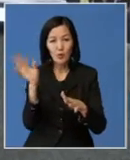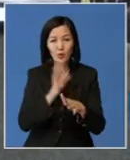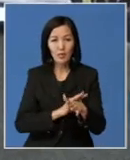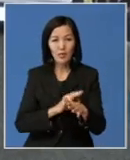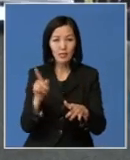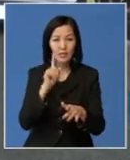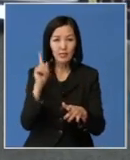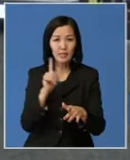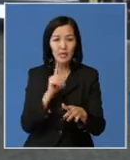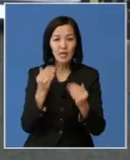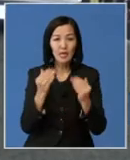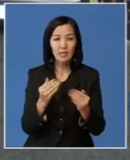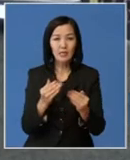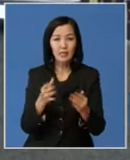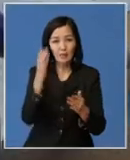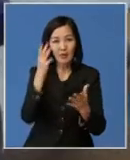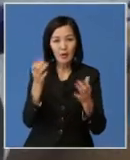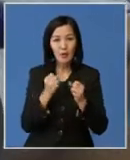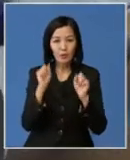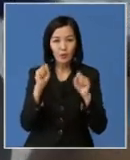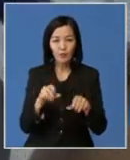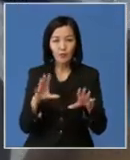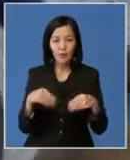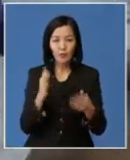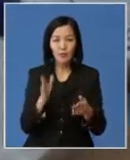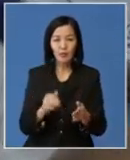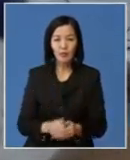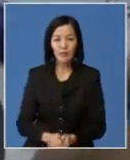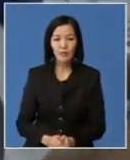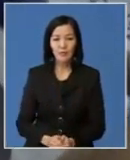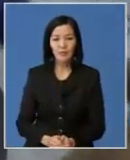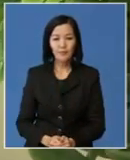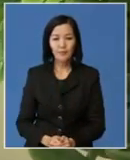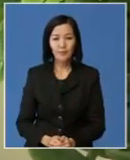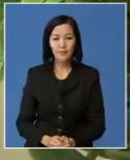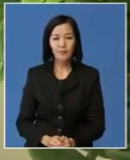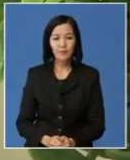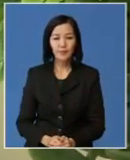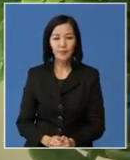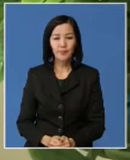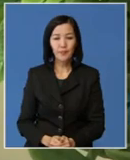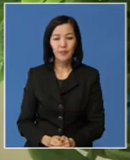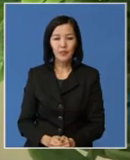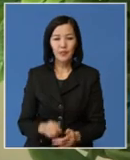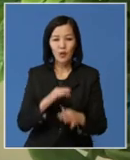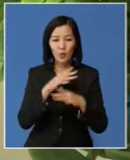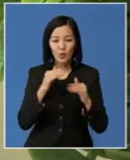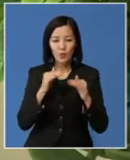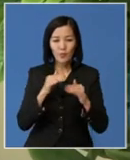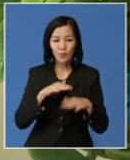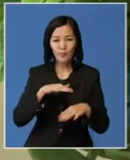бұл жастардың заманға сай білім алуына мүмкіндік береді дейді оқу орны өкілдері. Көп сатылы білім